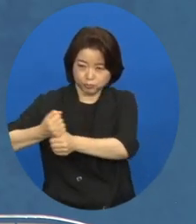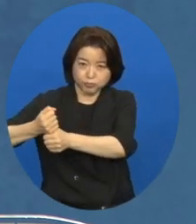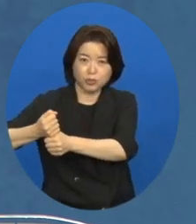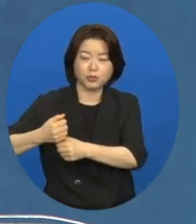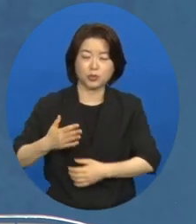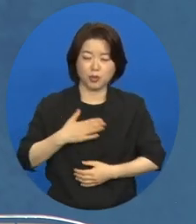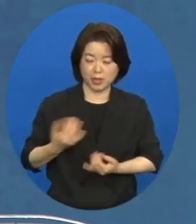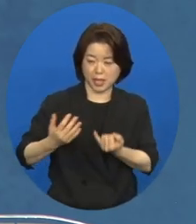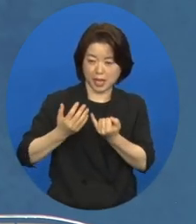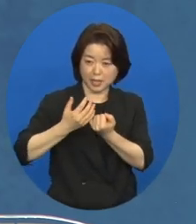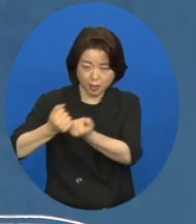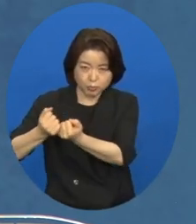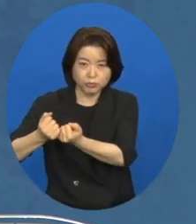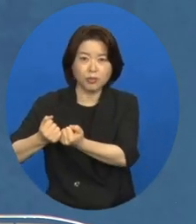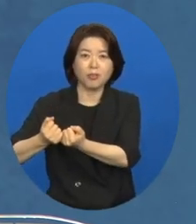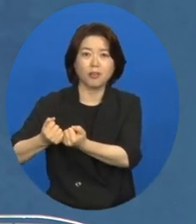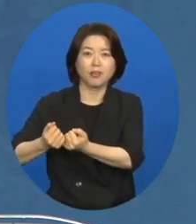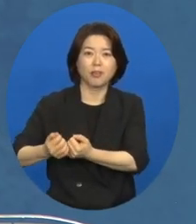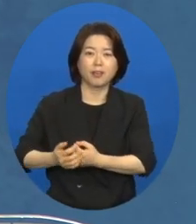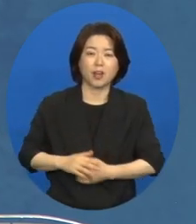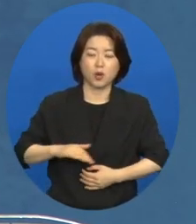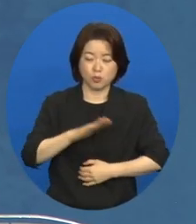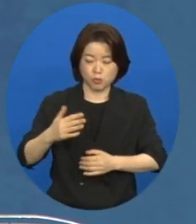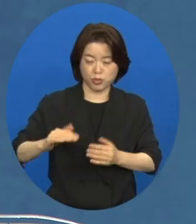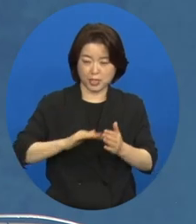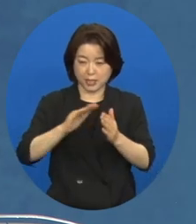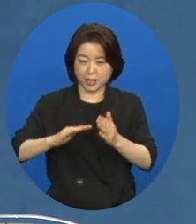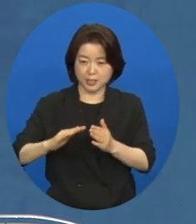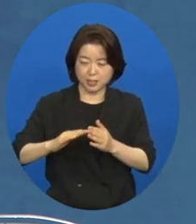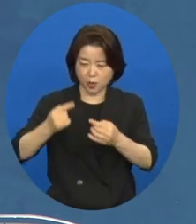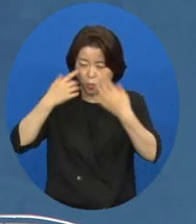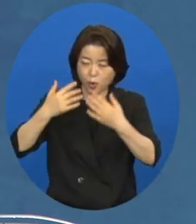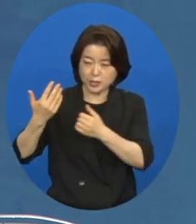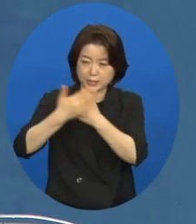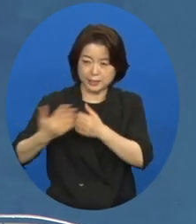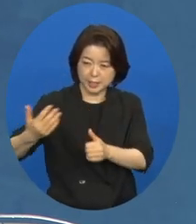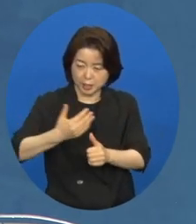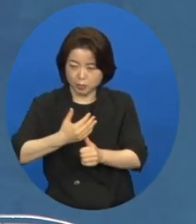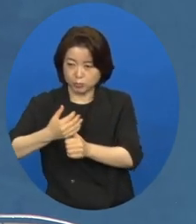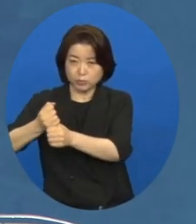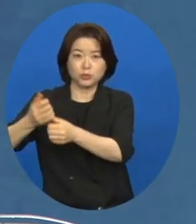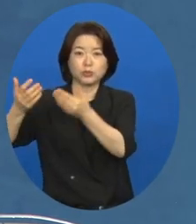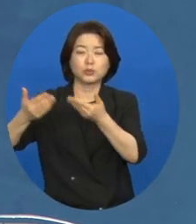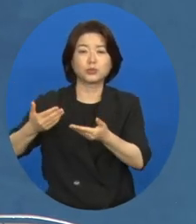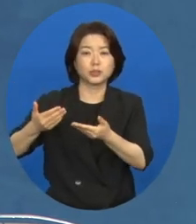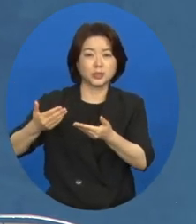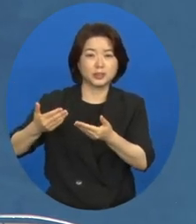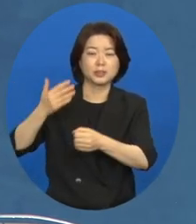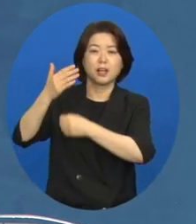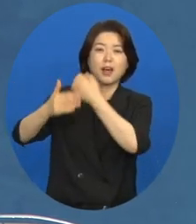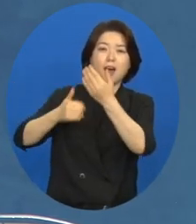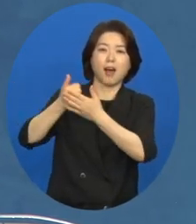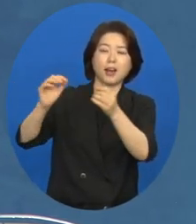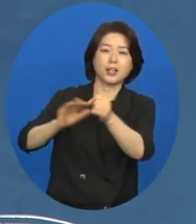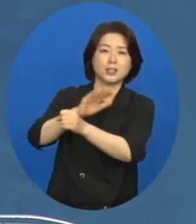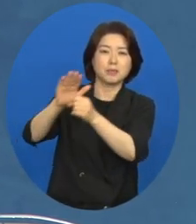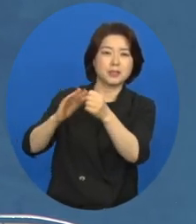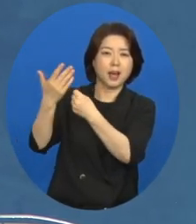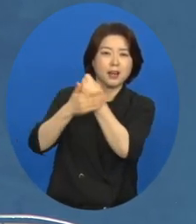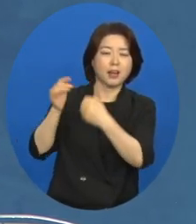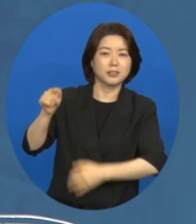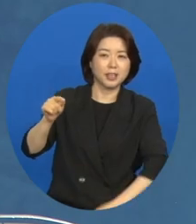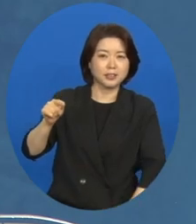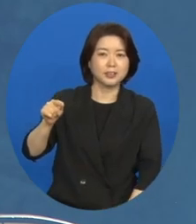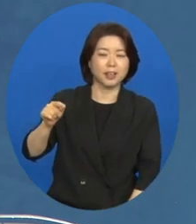저희 아내를 붙들어주시고 저희 가정을 선명하게 은혜의 끈으로 붙드시는 하나님의 사랑과 은혜의 그